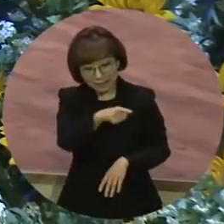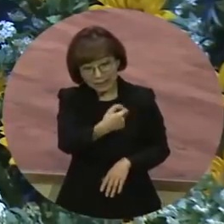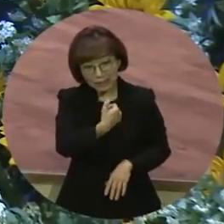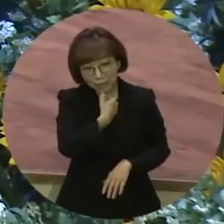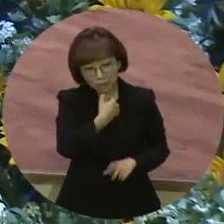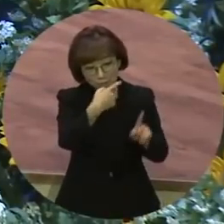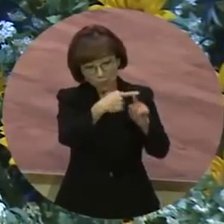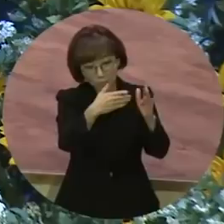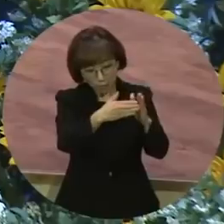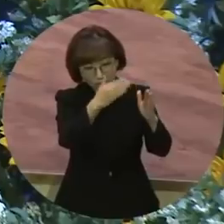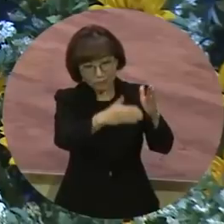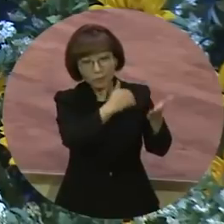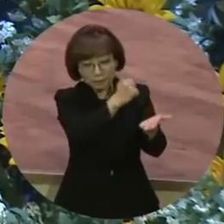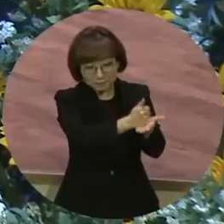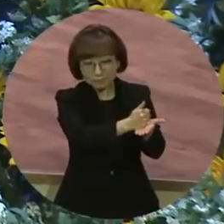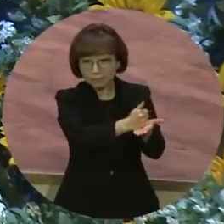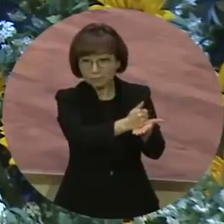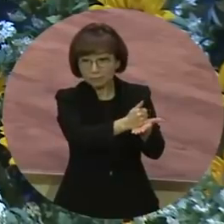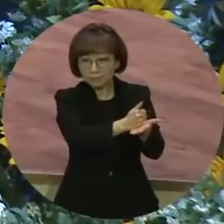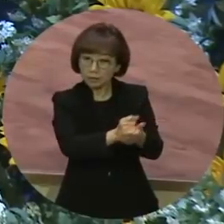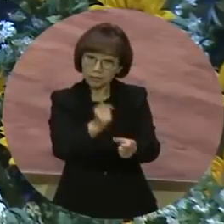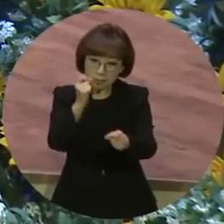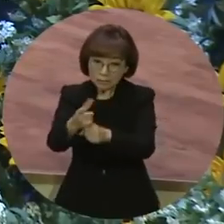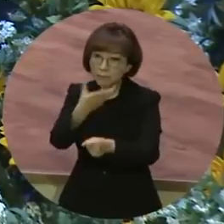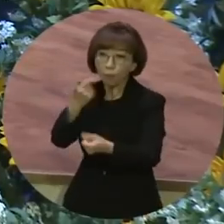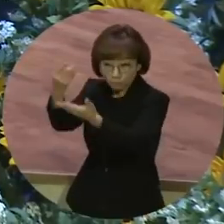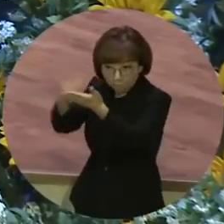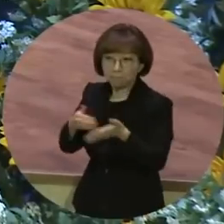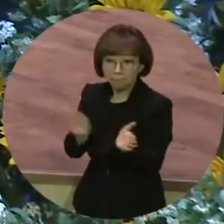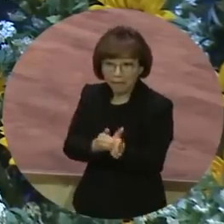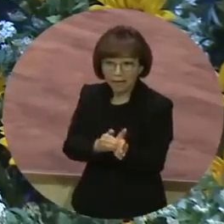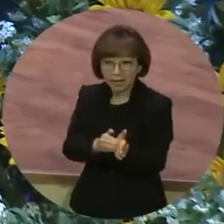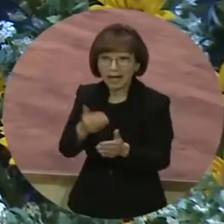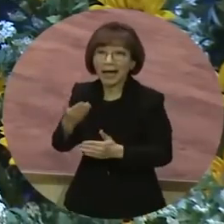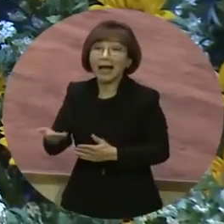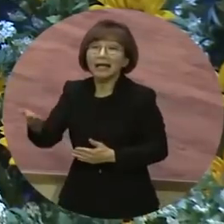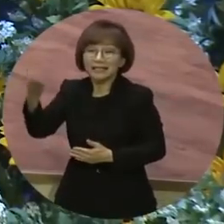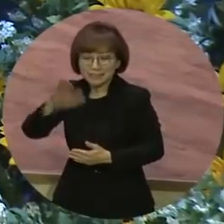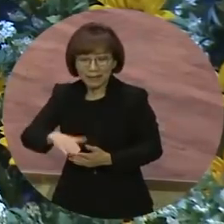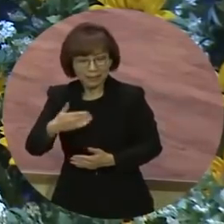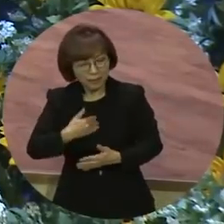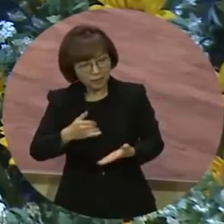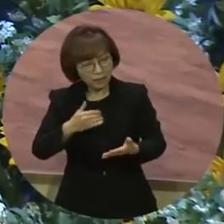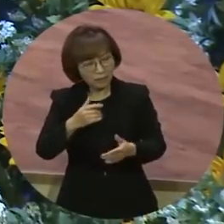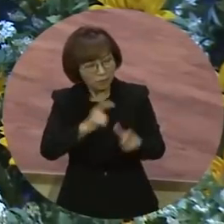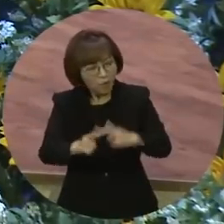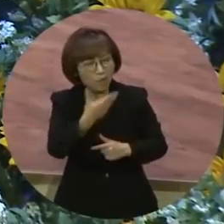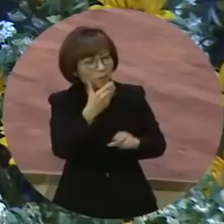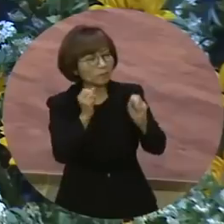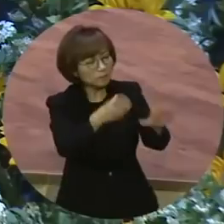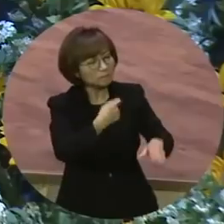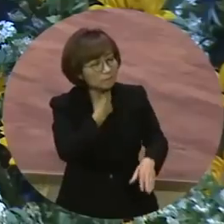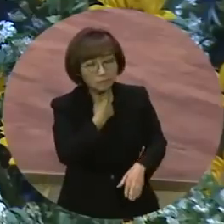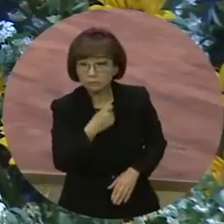전하기 원한다. 이미 복음을 받은 이 로마교회 성도들에게 복음 전한단 말이 무슨 말인가?